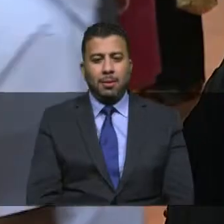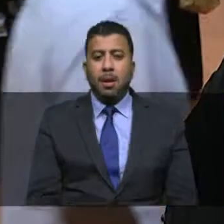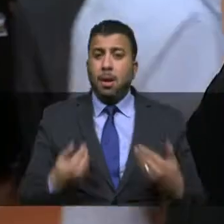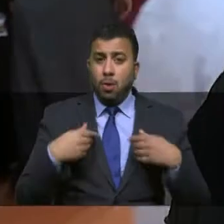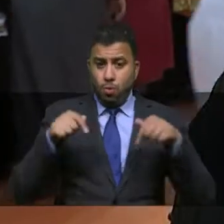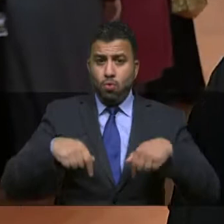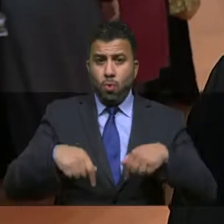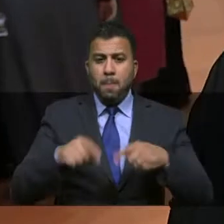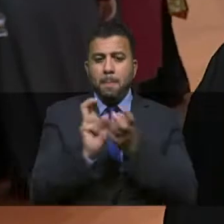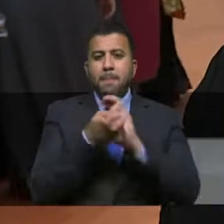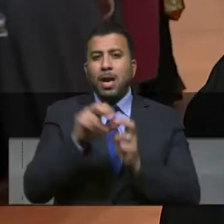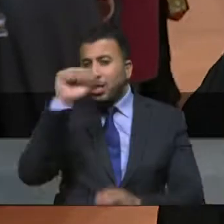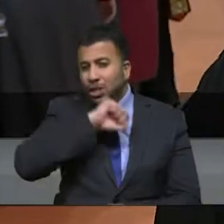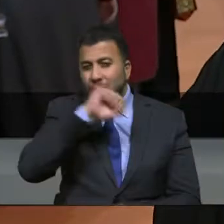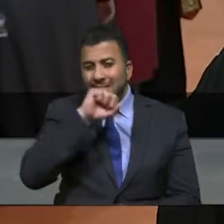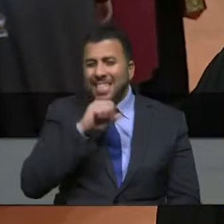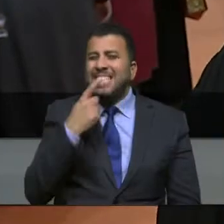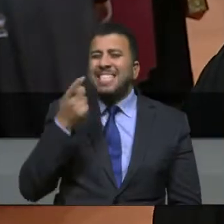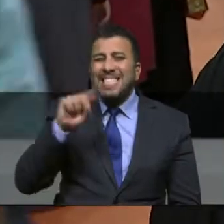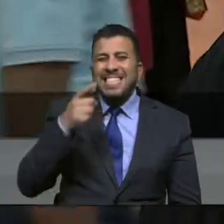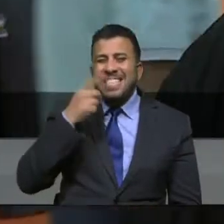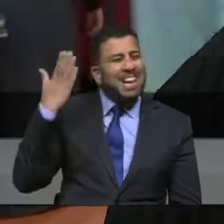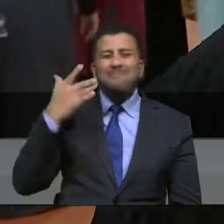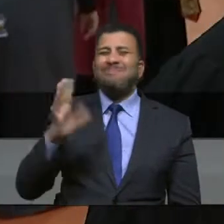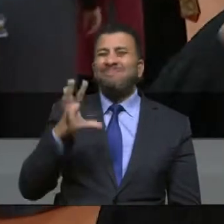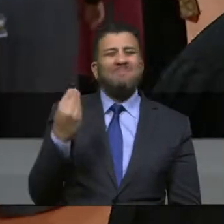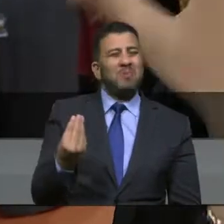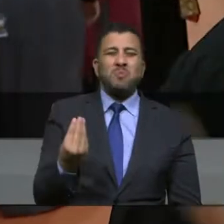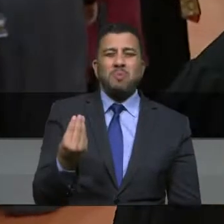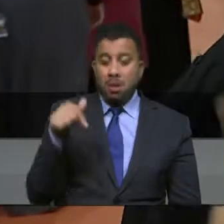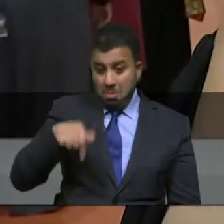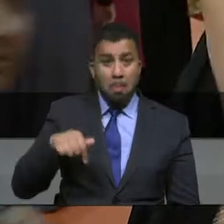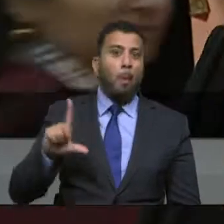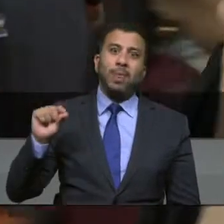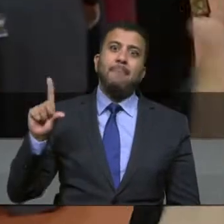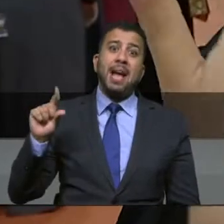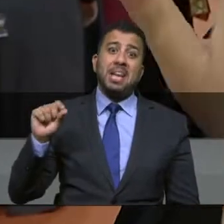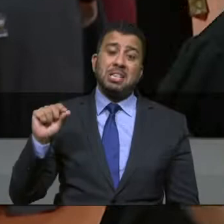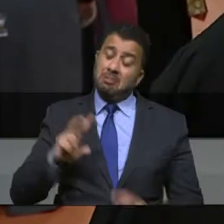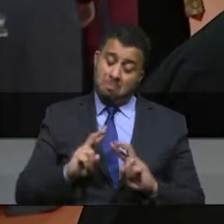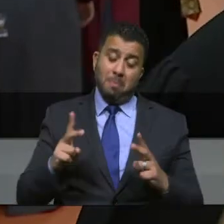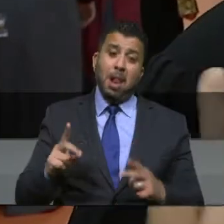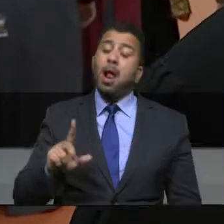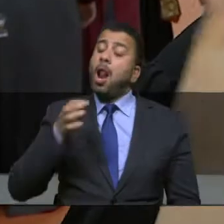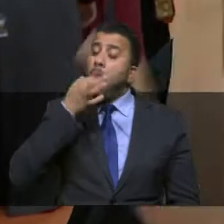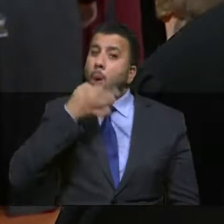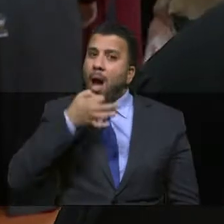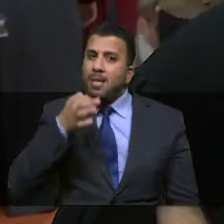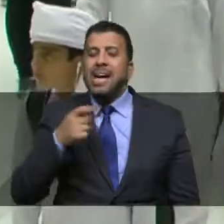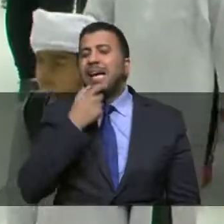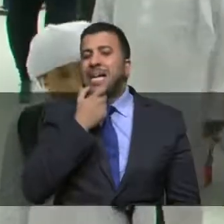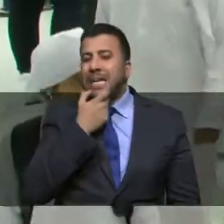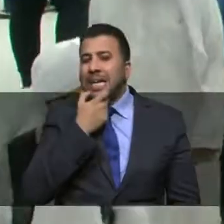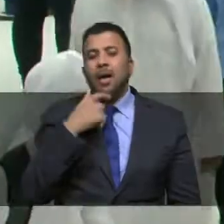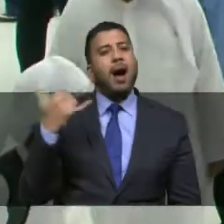معرض كتاب الشارقة كان غير عن كل السنوات اللي طافت، كان متميز بتنوعه في اللغات سواء كان اللغة الإنجليزية